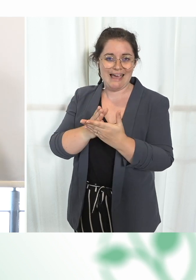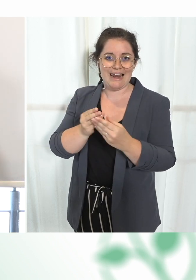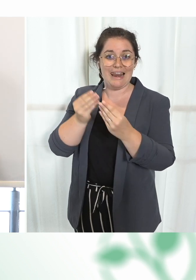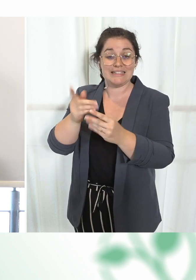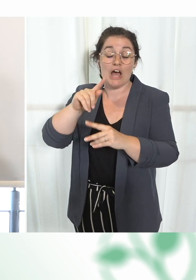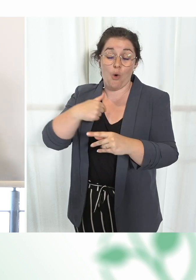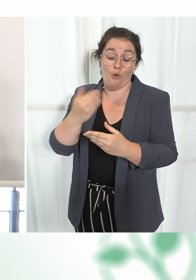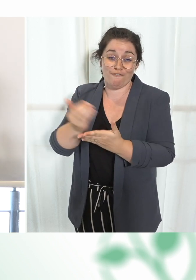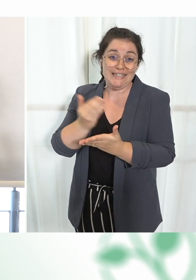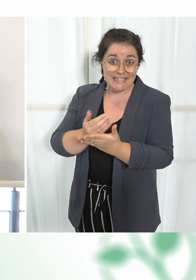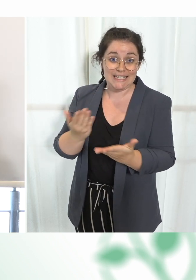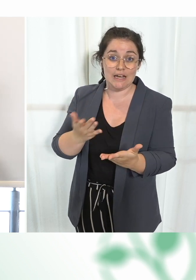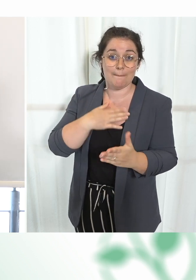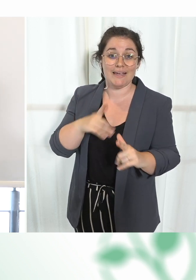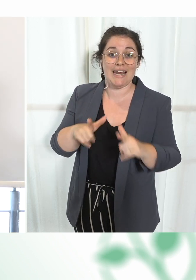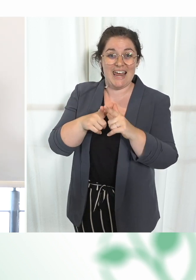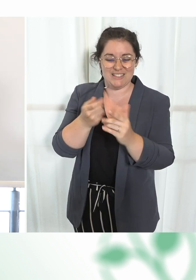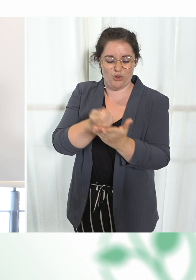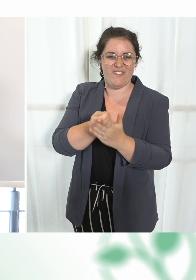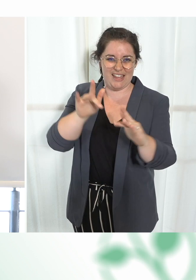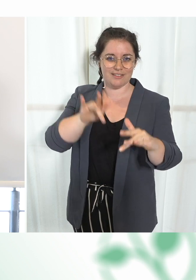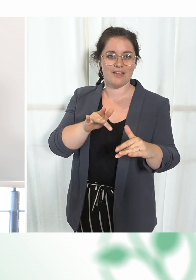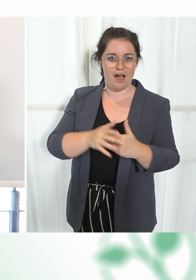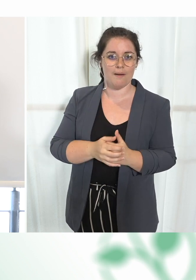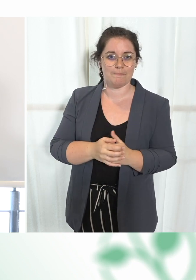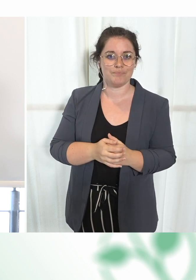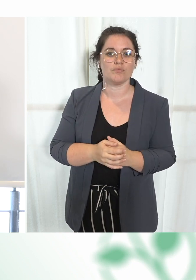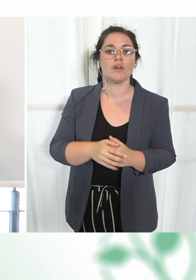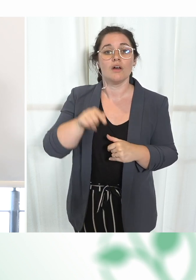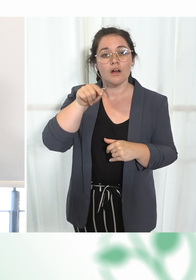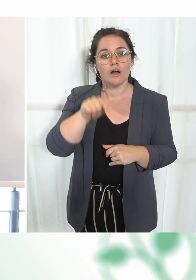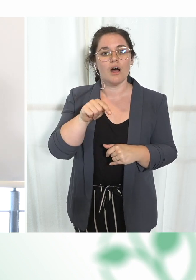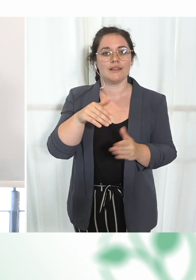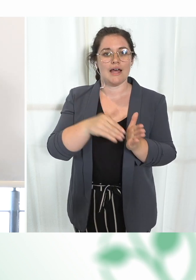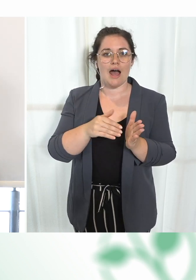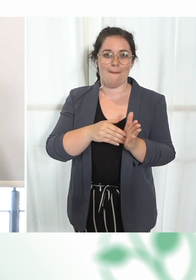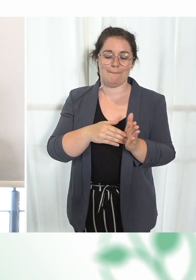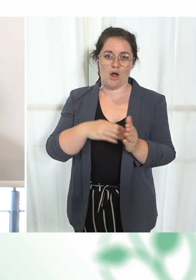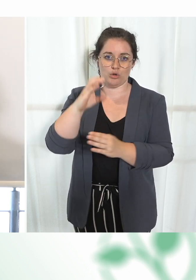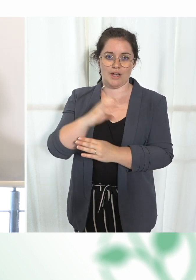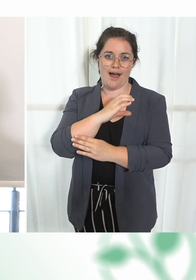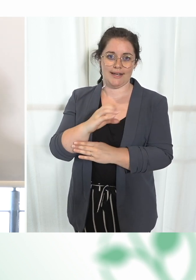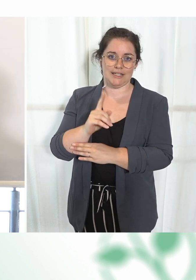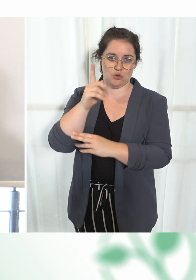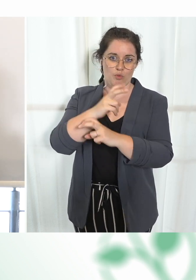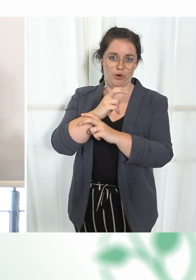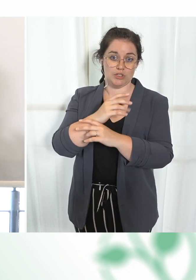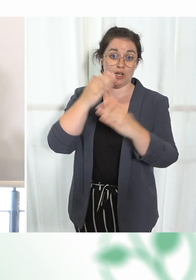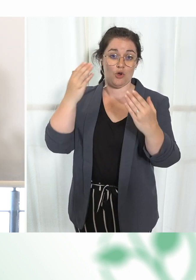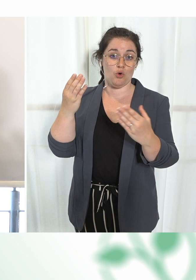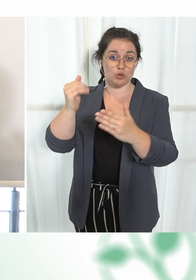auch etwas und meine Leistung ist etwas wert. Und dahingehend braucht die Caritas Oberösterreich ganz große Unterstützung